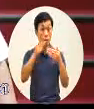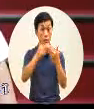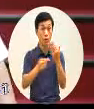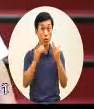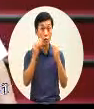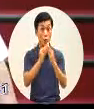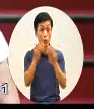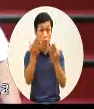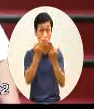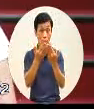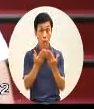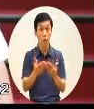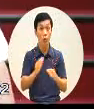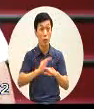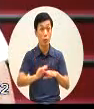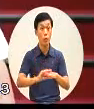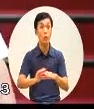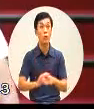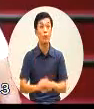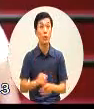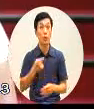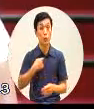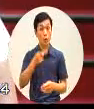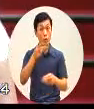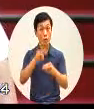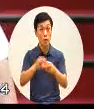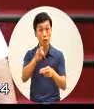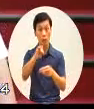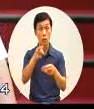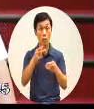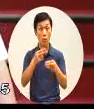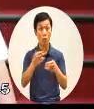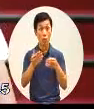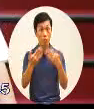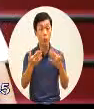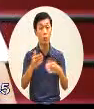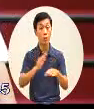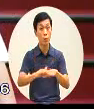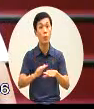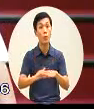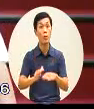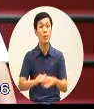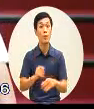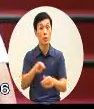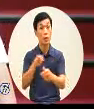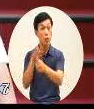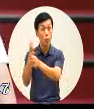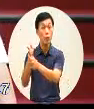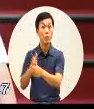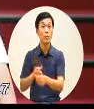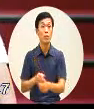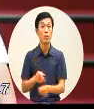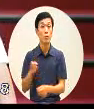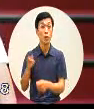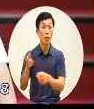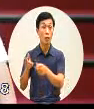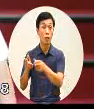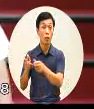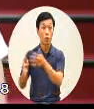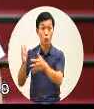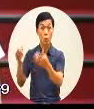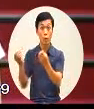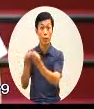所定出的法令也要一个核对嘛，我相信你真清楚了，对不对？所以说你要跟他问一下， 这个办法 看他有没有拿出